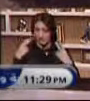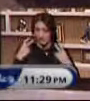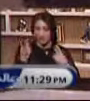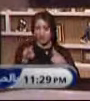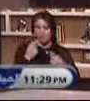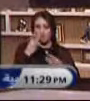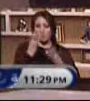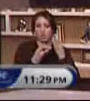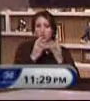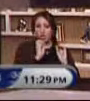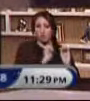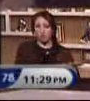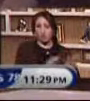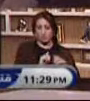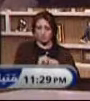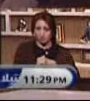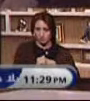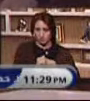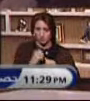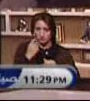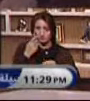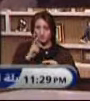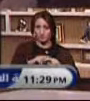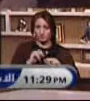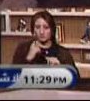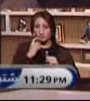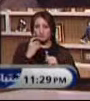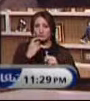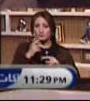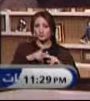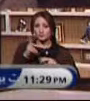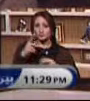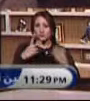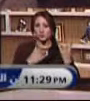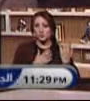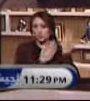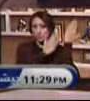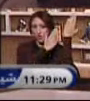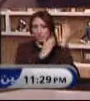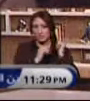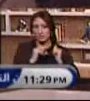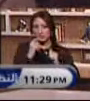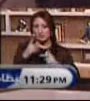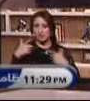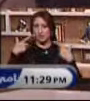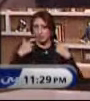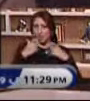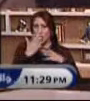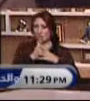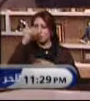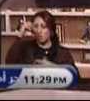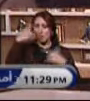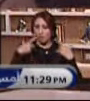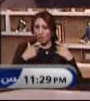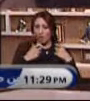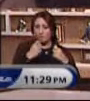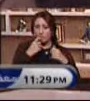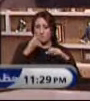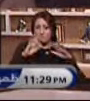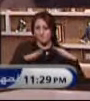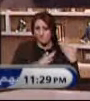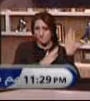القوه على وجهي في النار. ويؤتى بالشهيد، ماذا صنعت؟ قتلت حتى قتلت في سبيلك. لا، انما